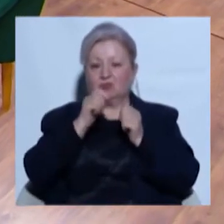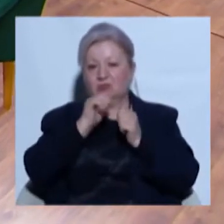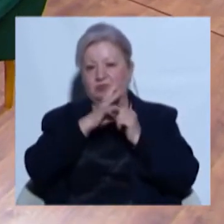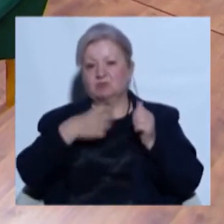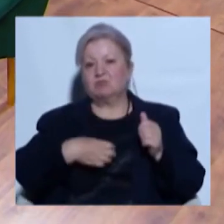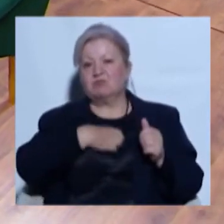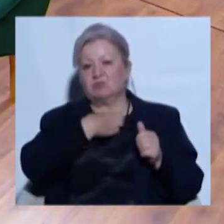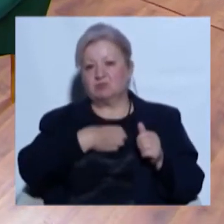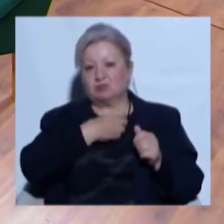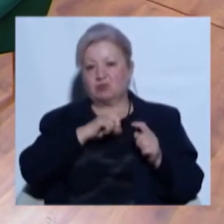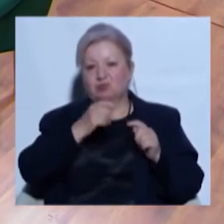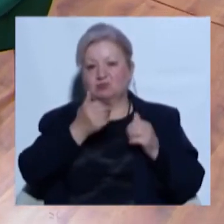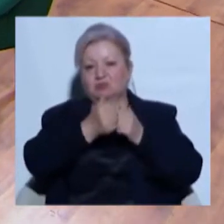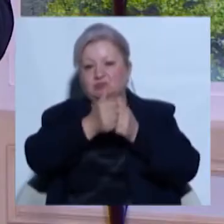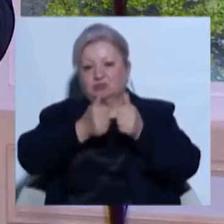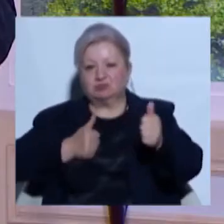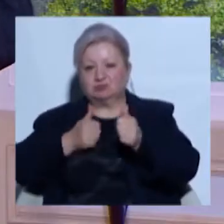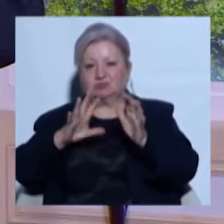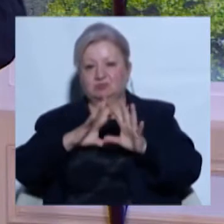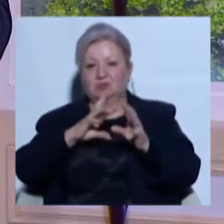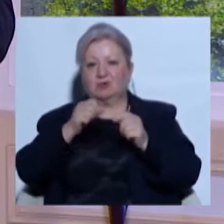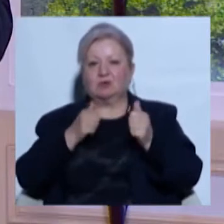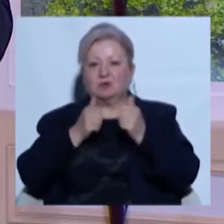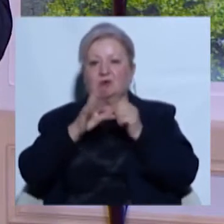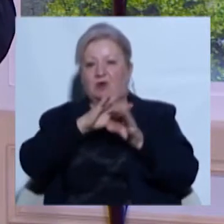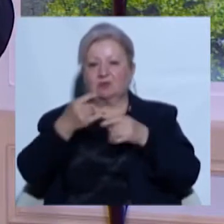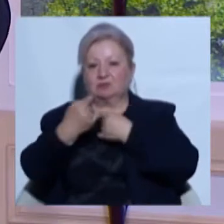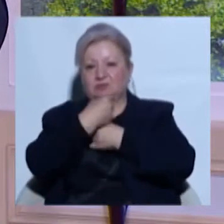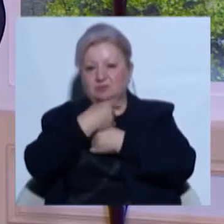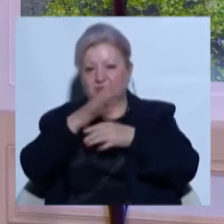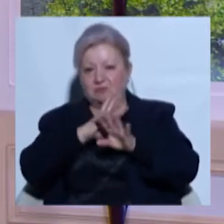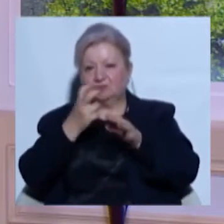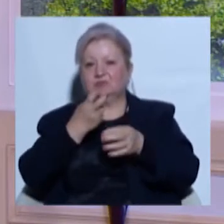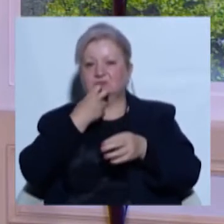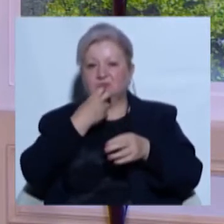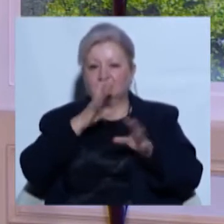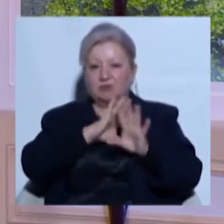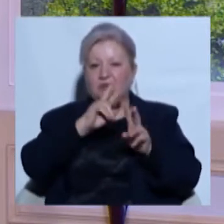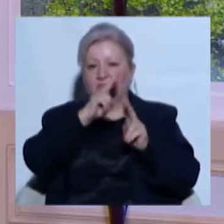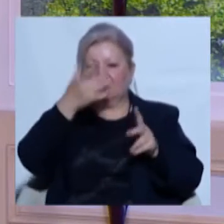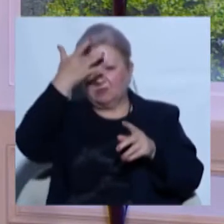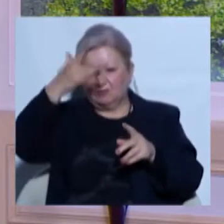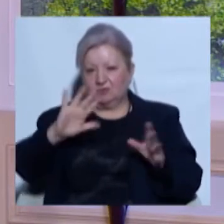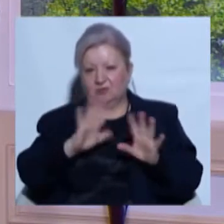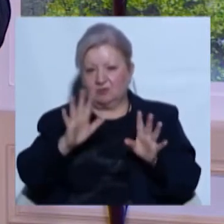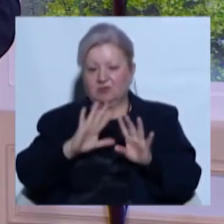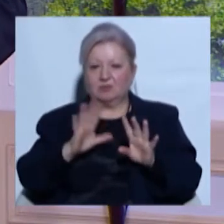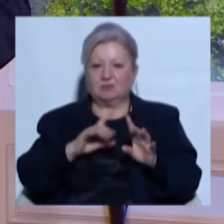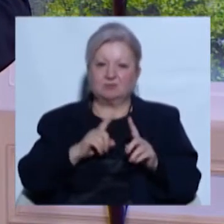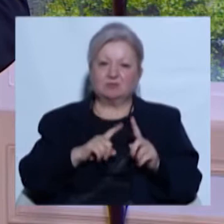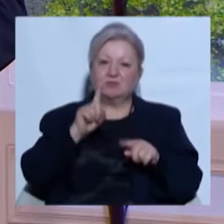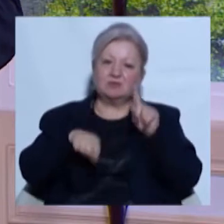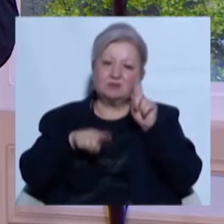რომ არავის ჩამორჩენილიყავით. არავის დაეცინათ, არავის დავიწყებოდეთ და იშვიათად თუ